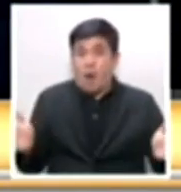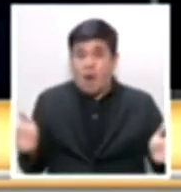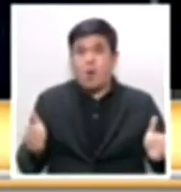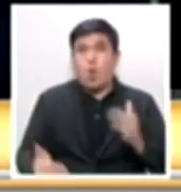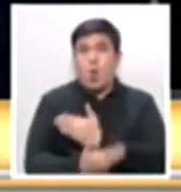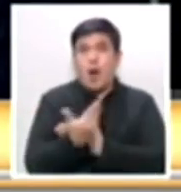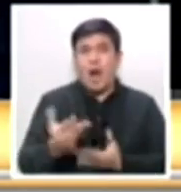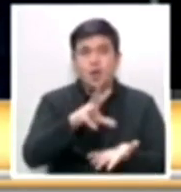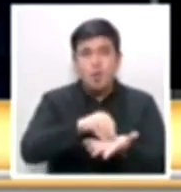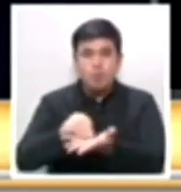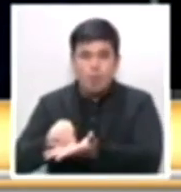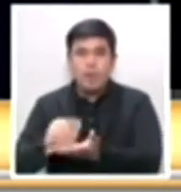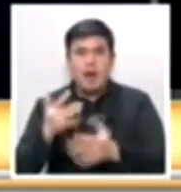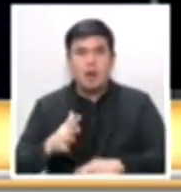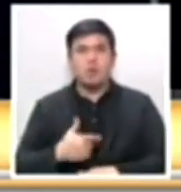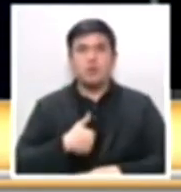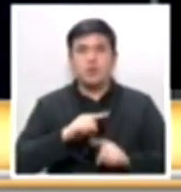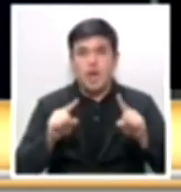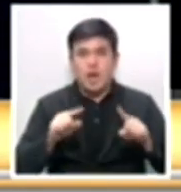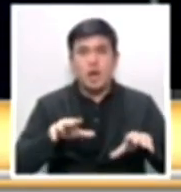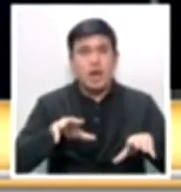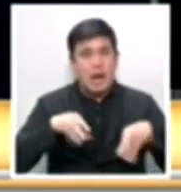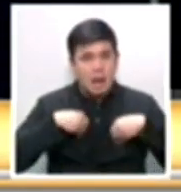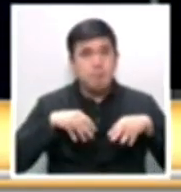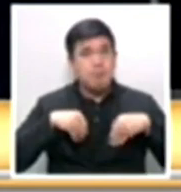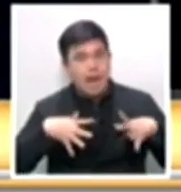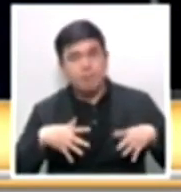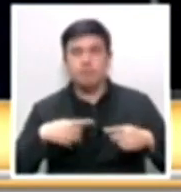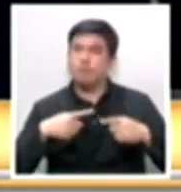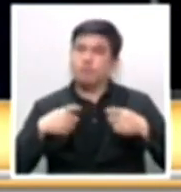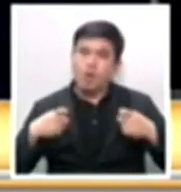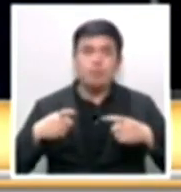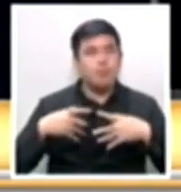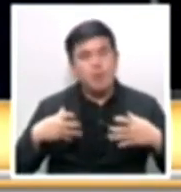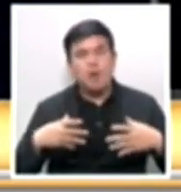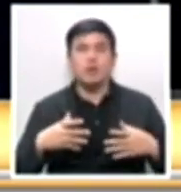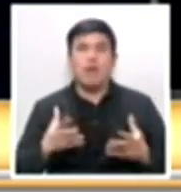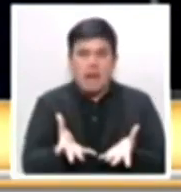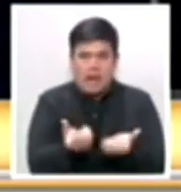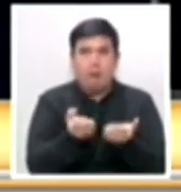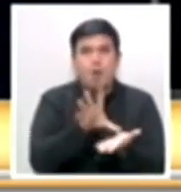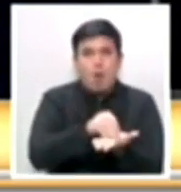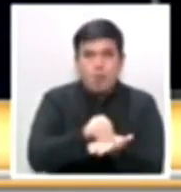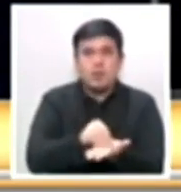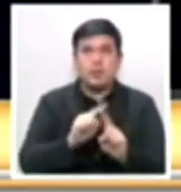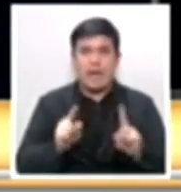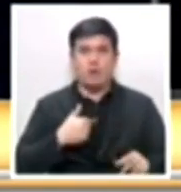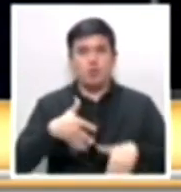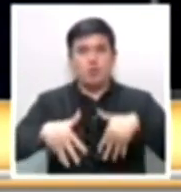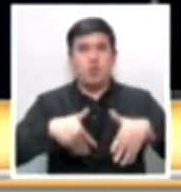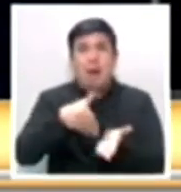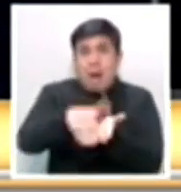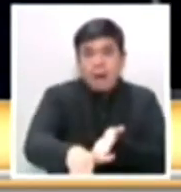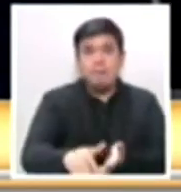าจะต้องเห็นตามหรือเห็นแย้งก็ต้องรับมาทั้งหมดแต่จะต้องไม่ทำการขับไล่ประชาชนหรือไม่